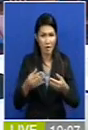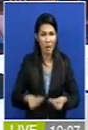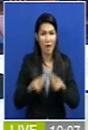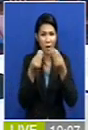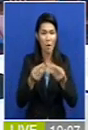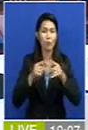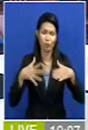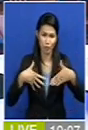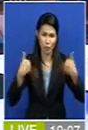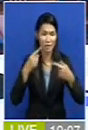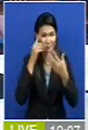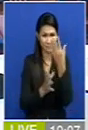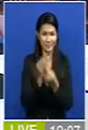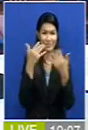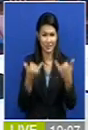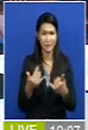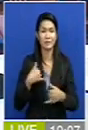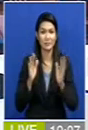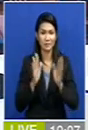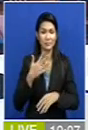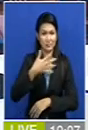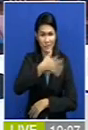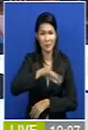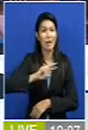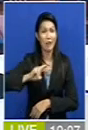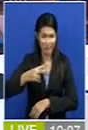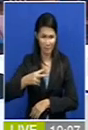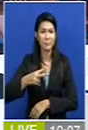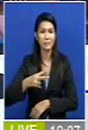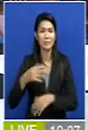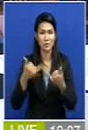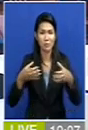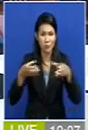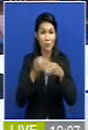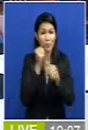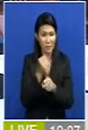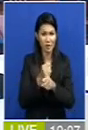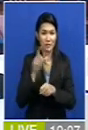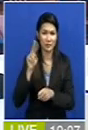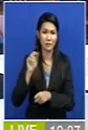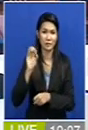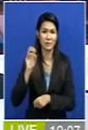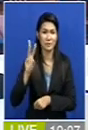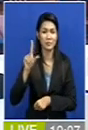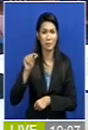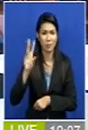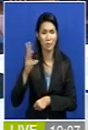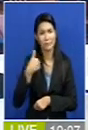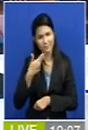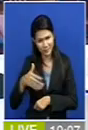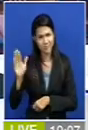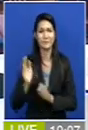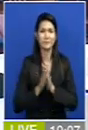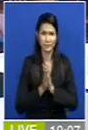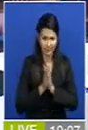ให้มีความสุขตลอดสุดสัปดาห์นี้ผมคุณธัญมัยล่ามแปลภาษามือและทีมงานพิกัดข่าวนาว26ลาไปก่อนสวัสดีครับ สวัส